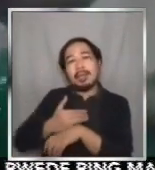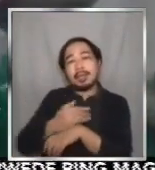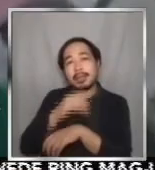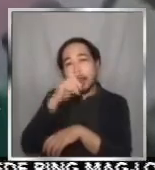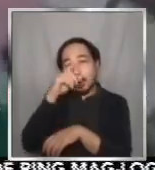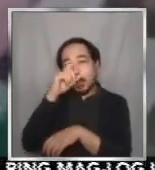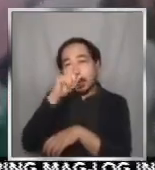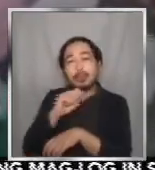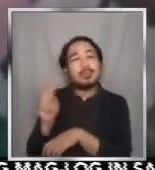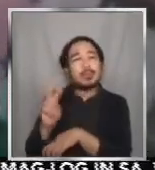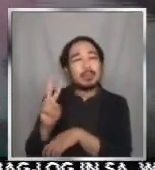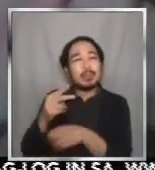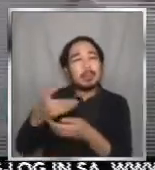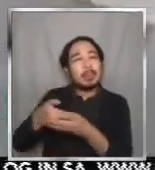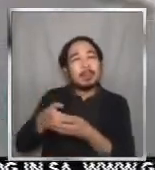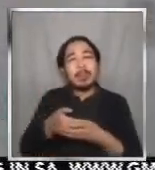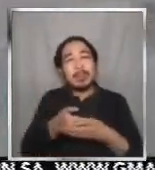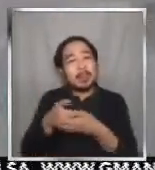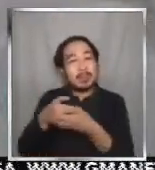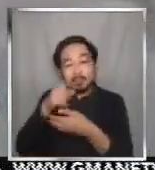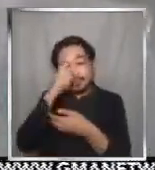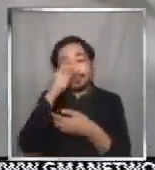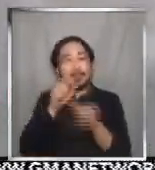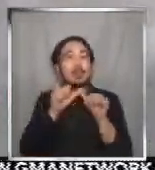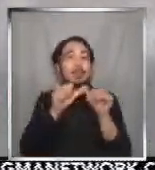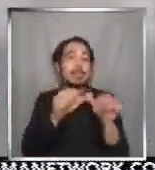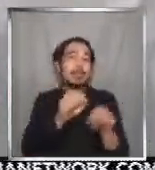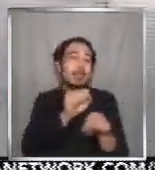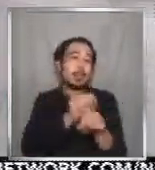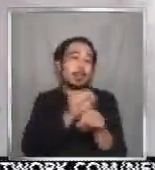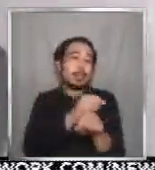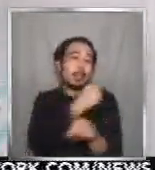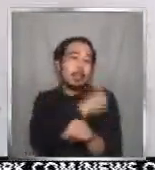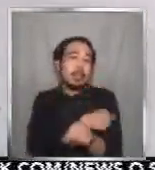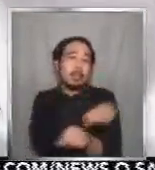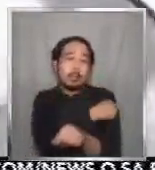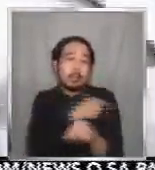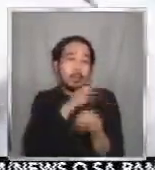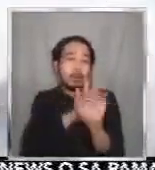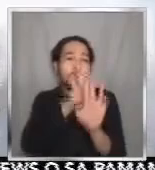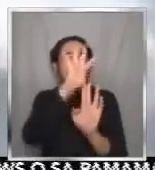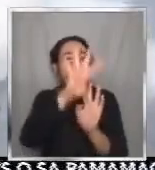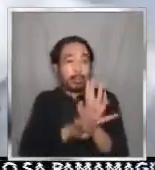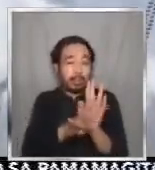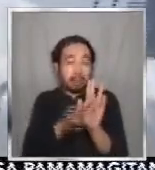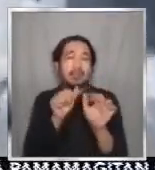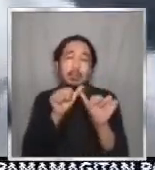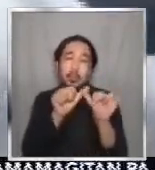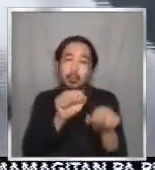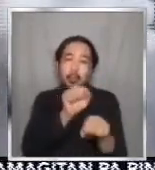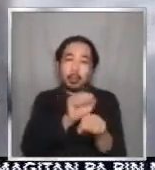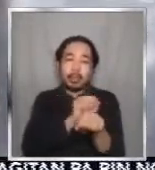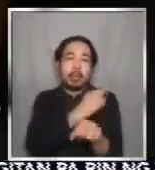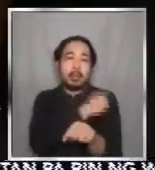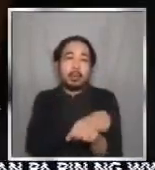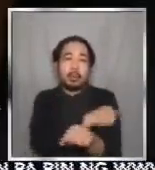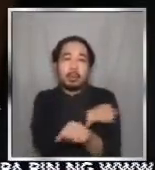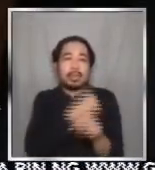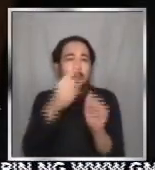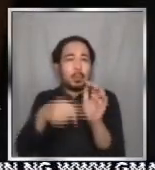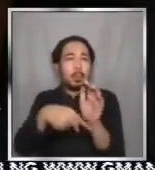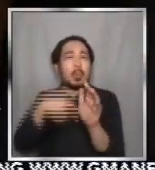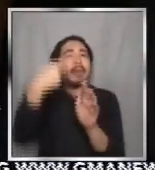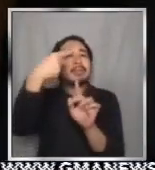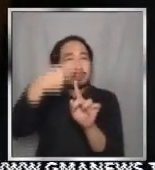Dahil sa pagiging frontliner, minsan sa isang buwan na lang siya nakaka-uwi bilang pag-iingat sa kanyang pamilya.